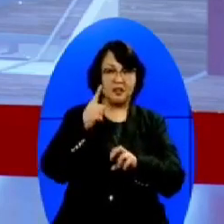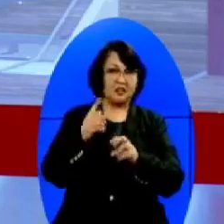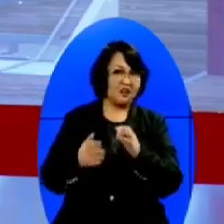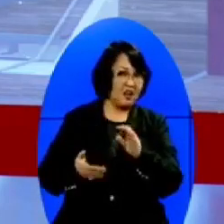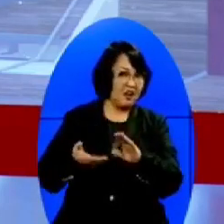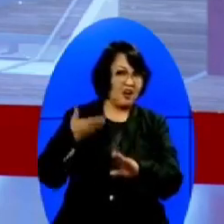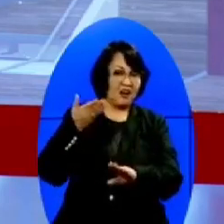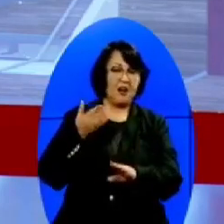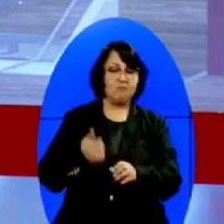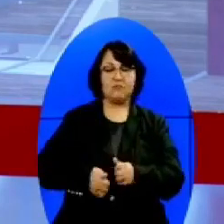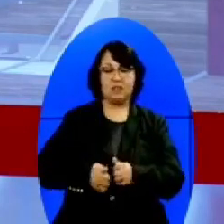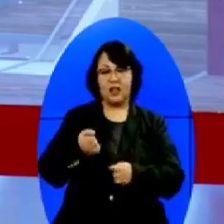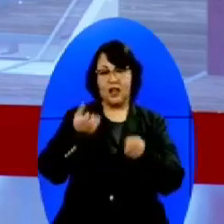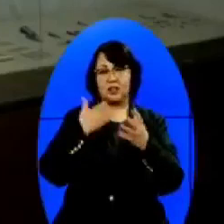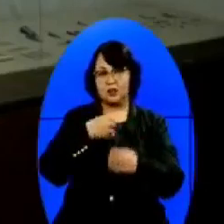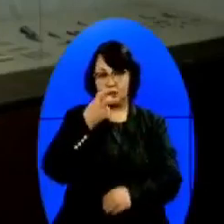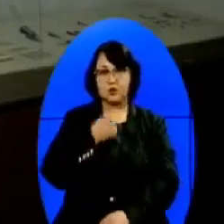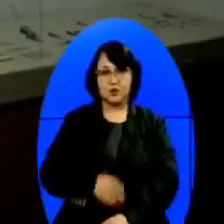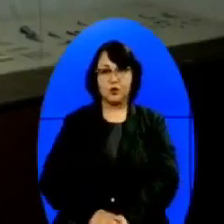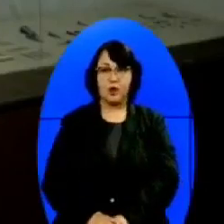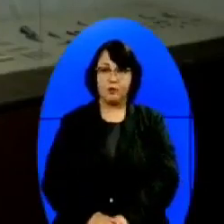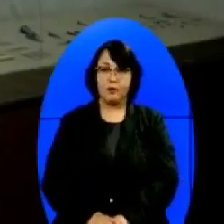байна.